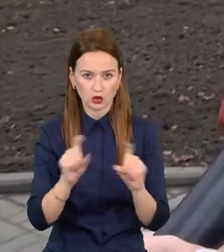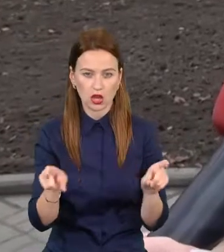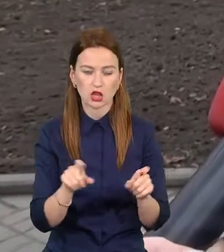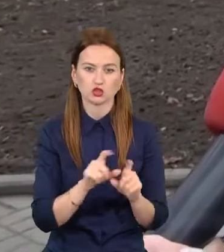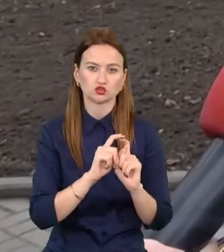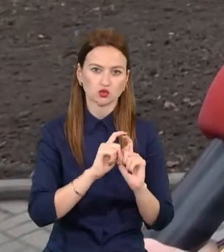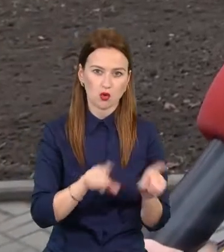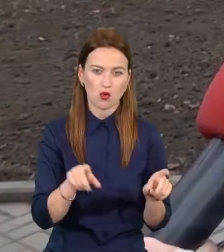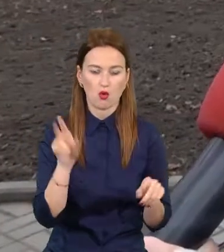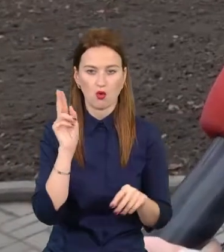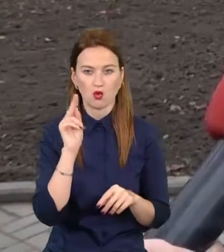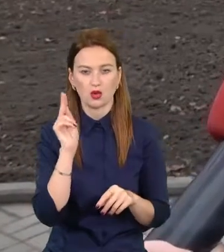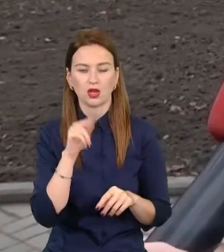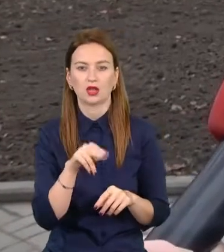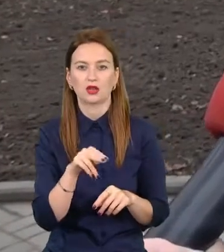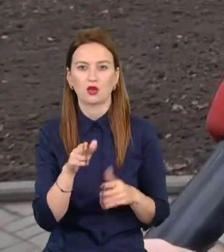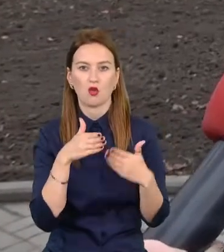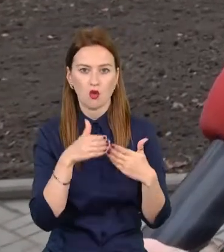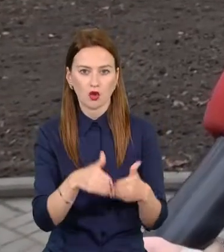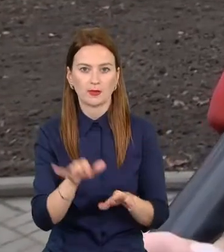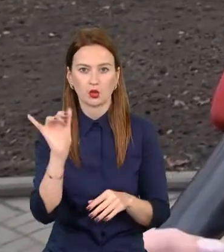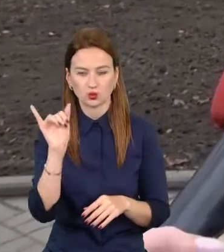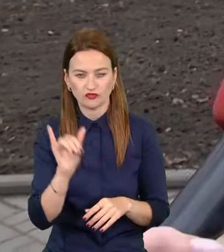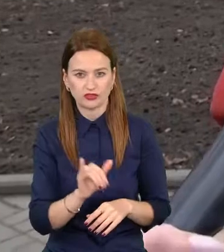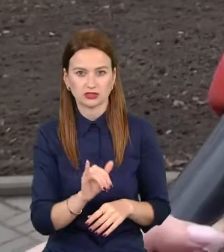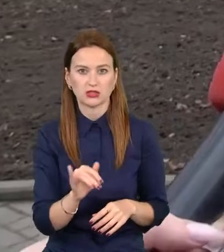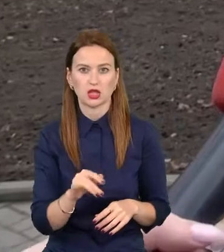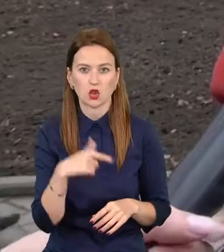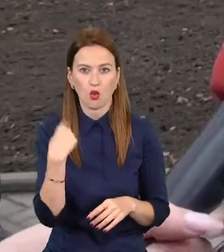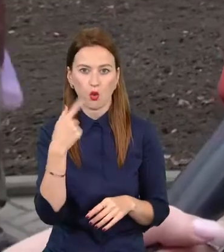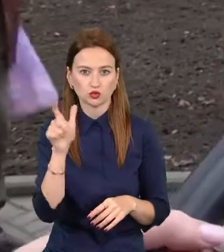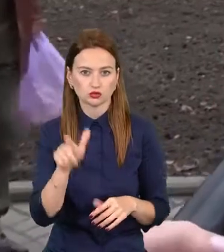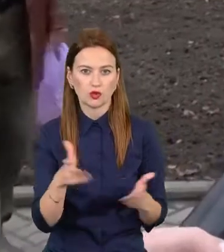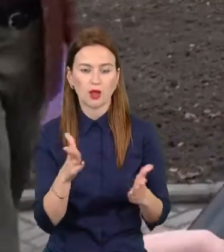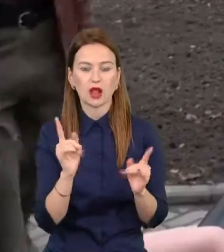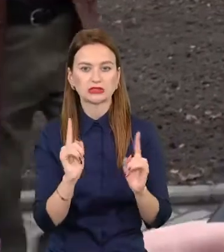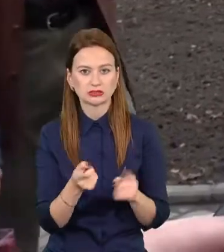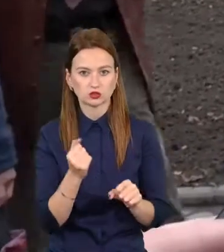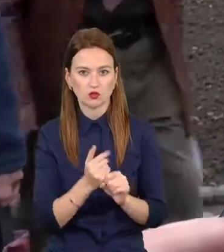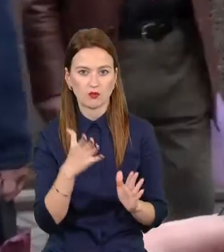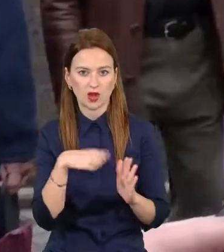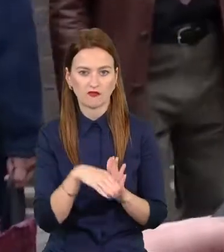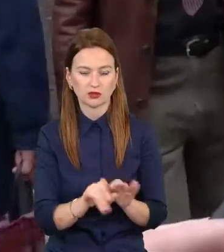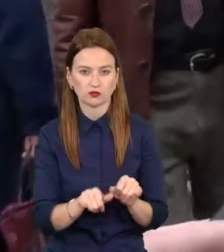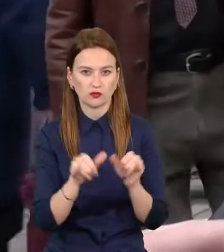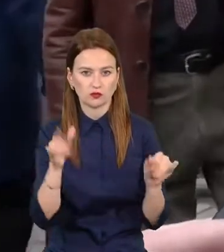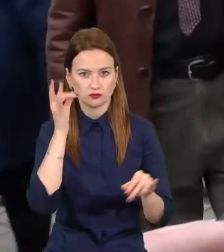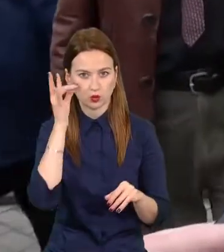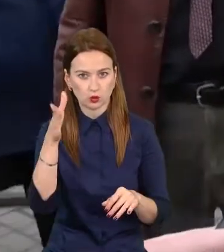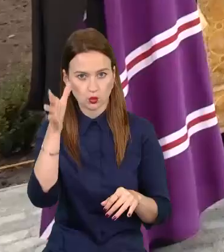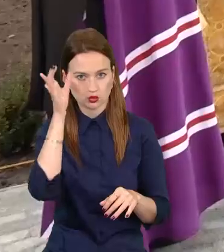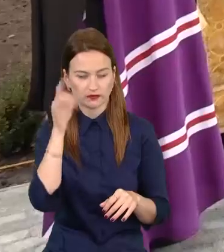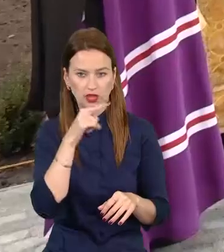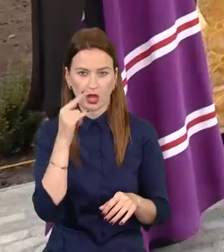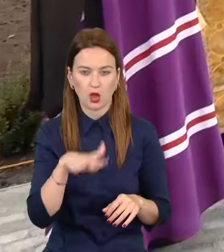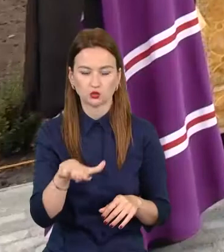школи, кораблі, університети. Так? А особа, яка дійсно зробила внесок у розвиток культури, освіти на